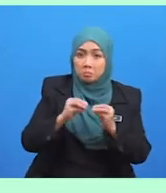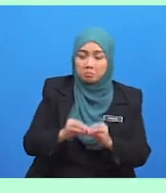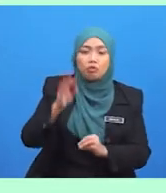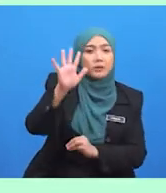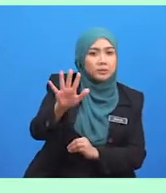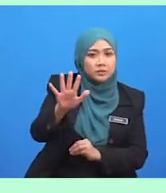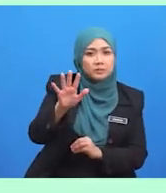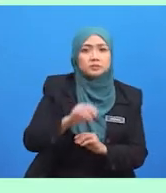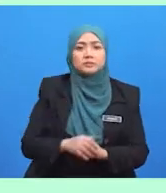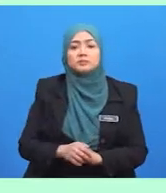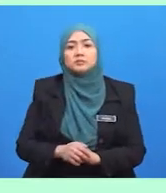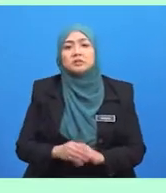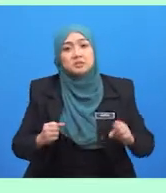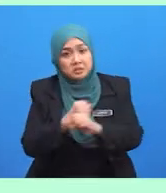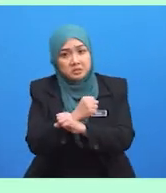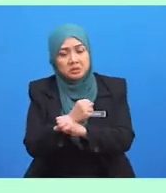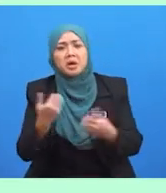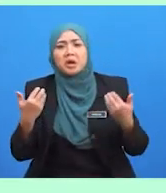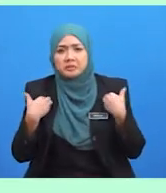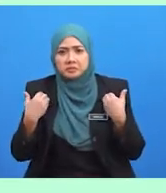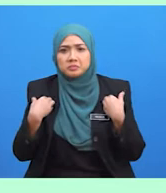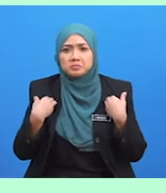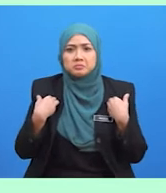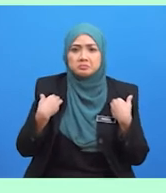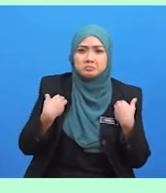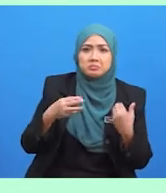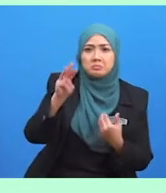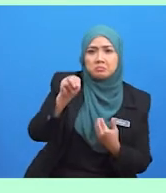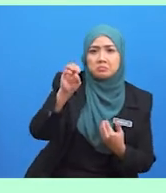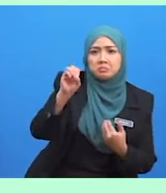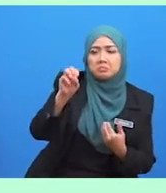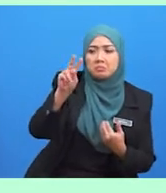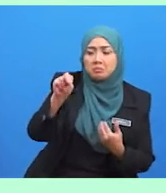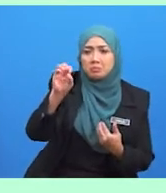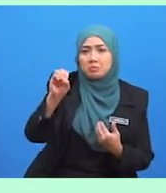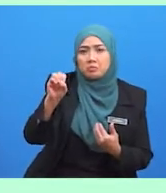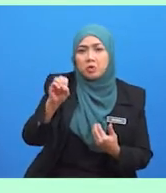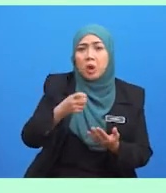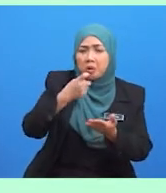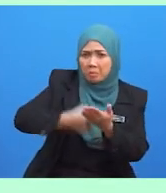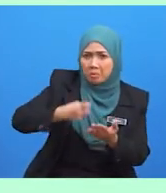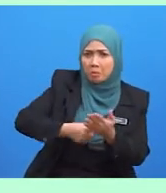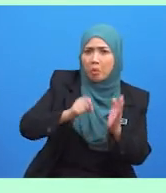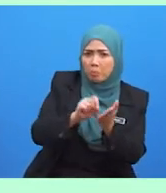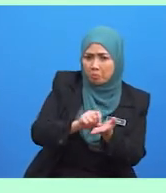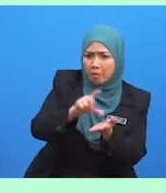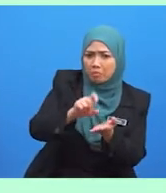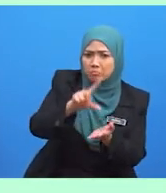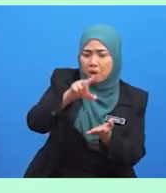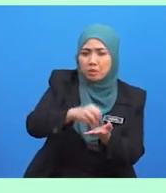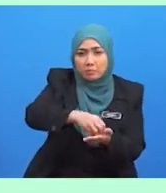Kelima, sekatan mewujudkan monopoli yang akan mengakibatkan harga mungkin meningkat.